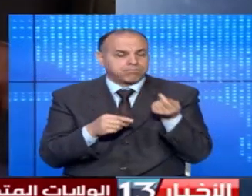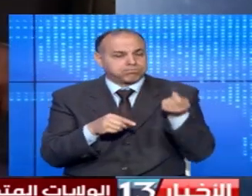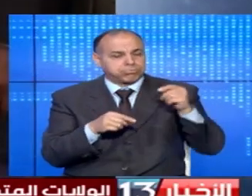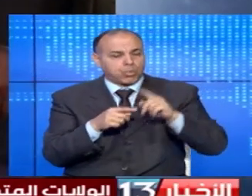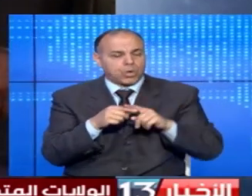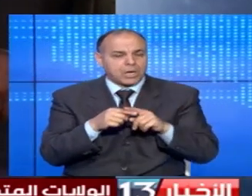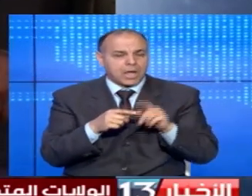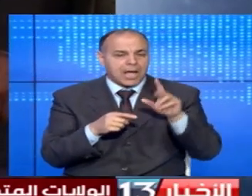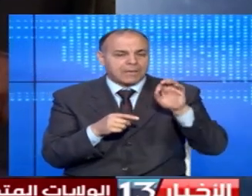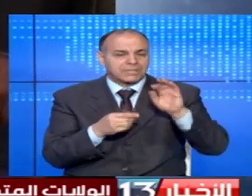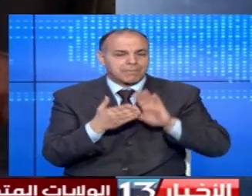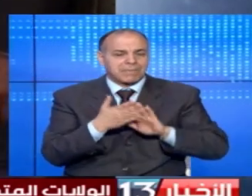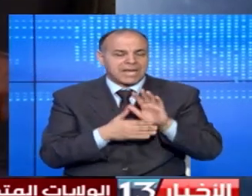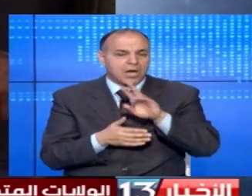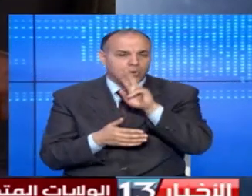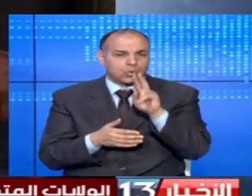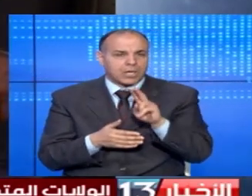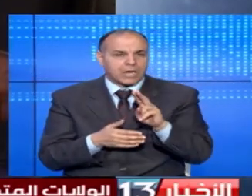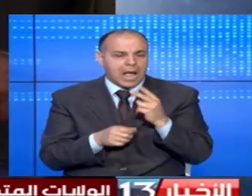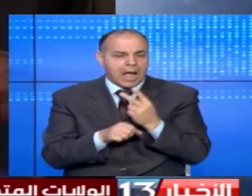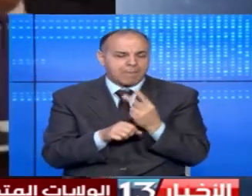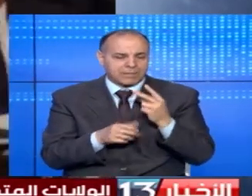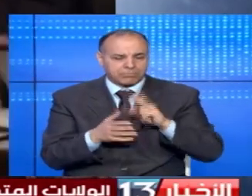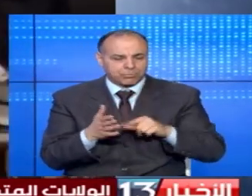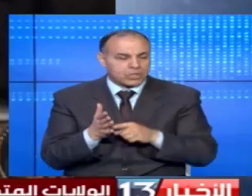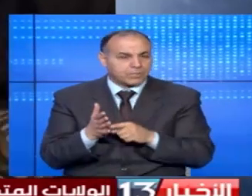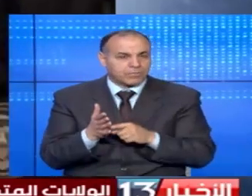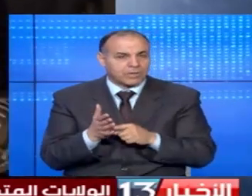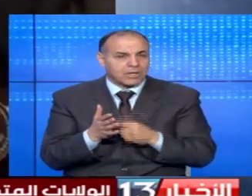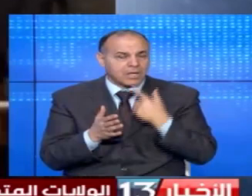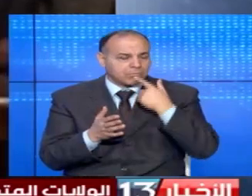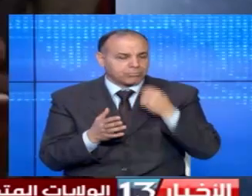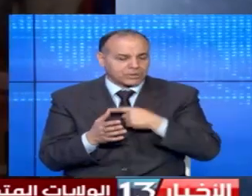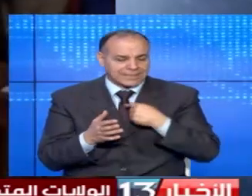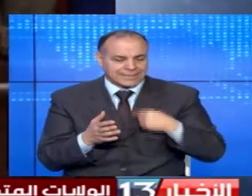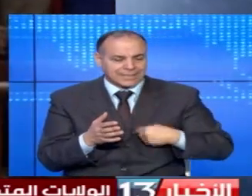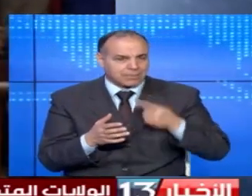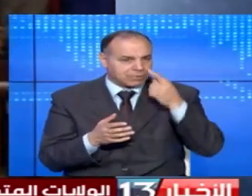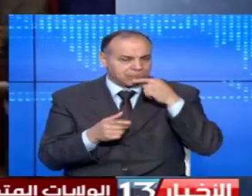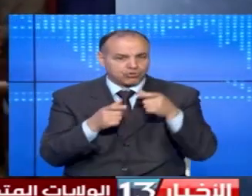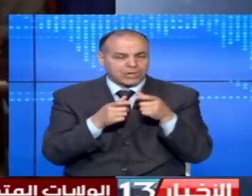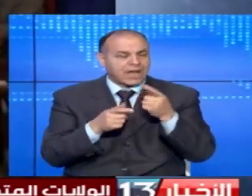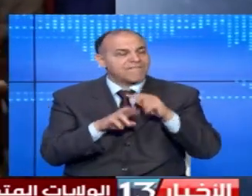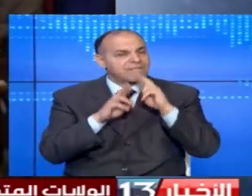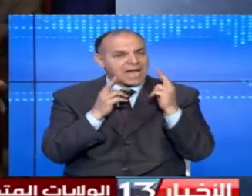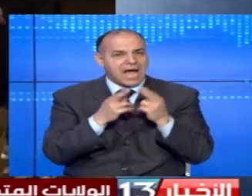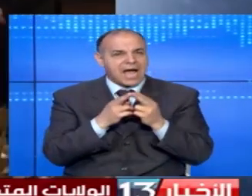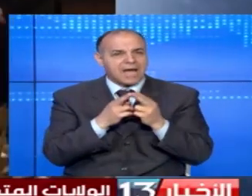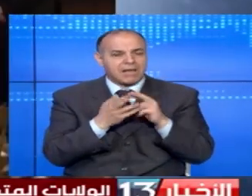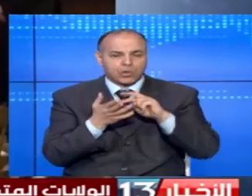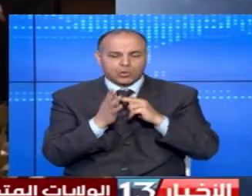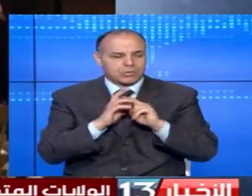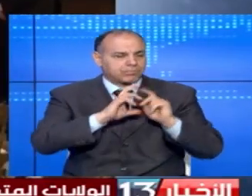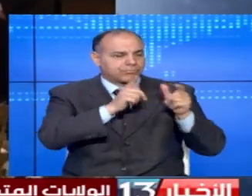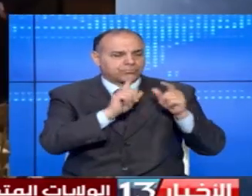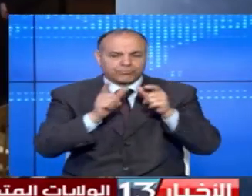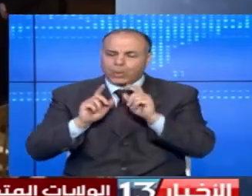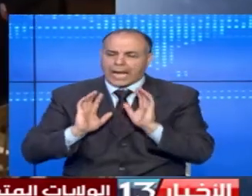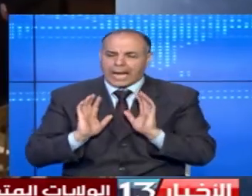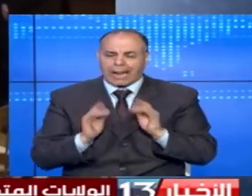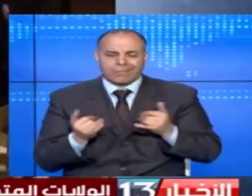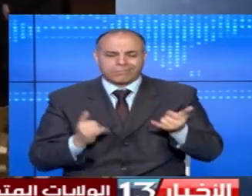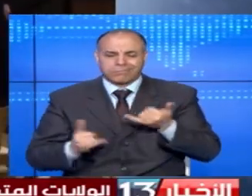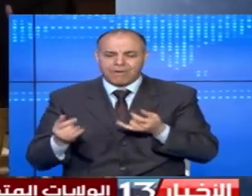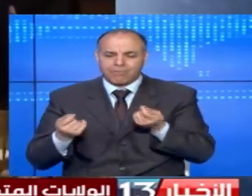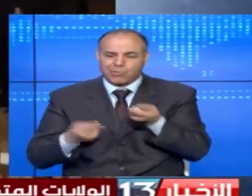قدره خمس مليار دولار على مدى عامين كما تلتزم الصين بوقف اجمال الشركه العالميه على نقل التكنولوجيا وعدم التلاعب ب